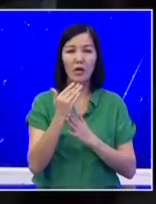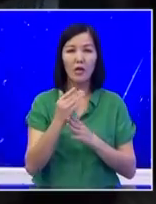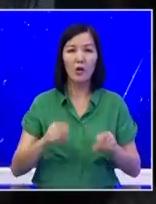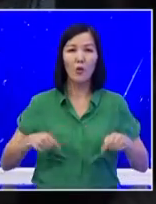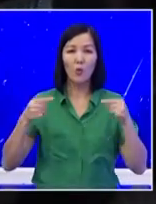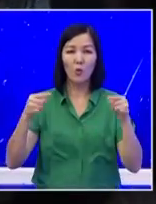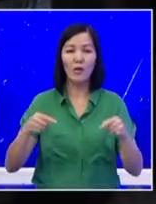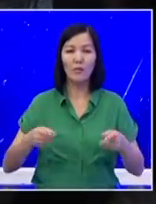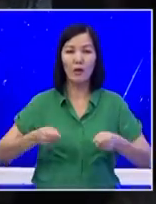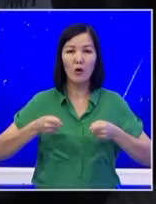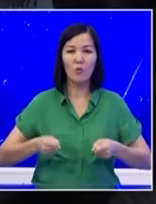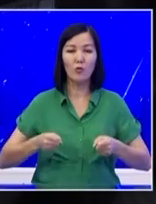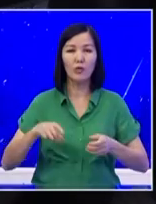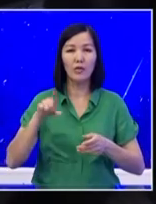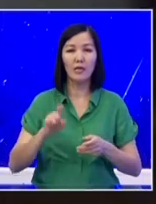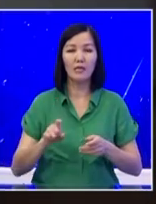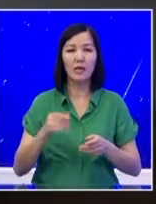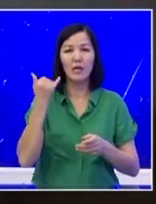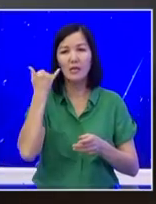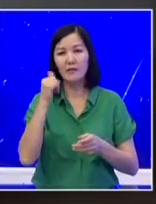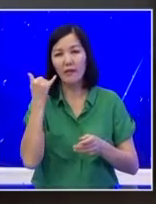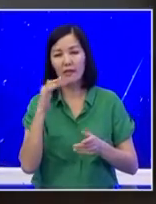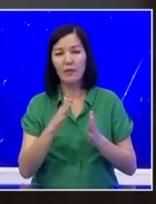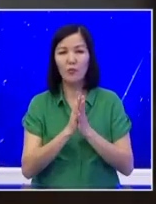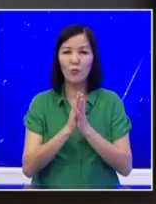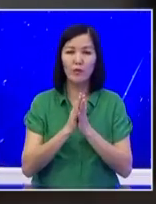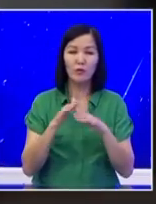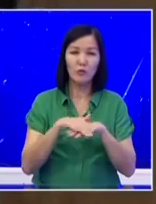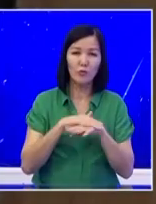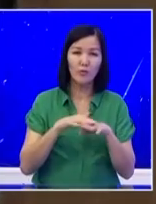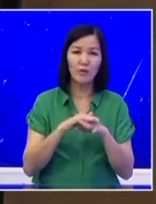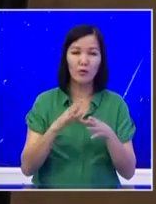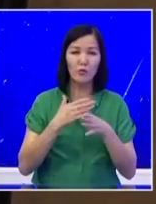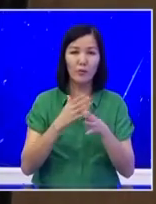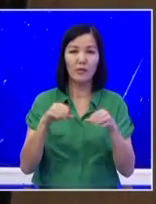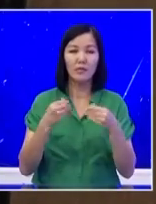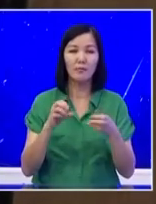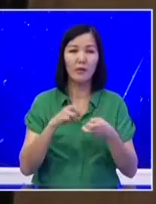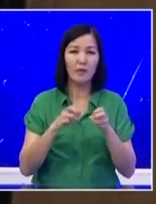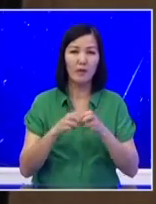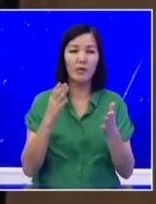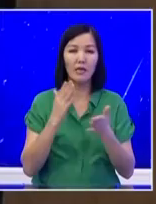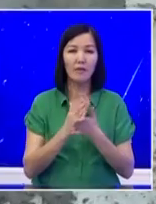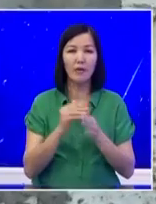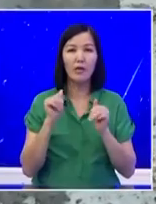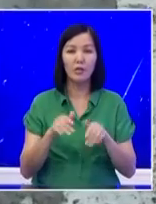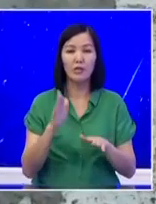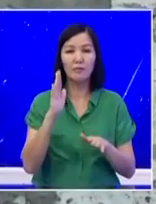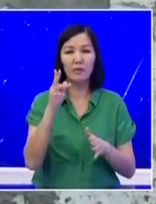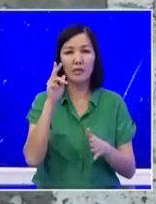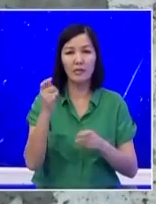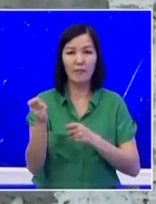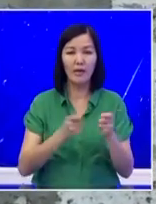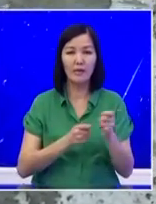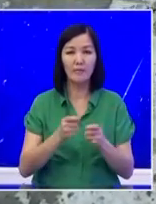таңылған. Әркімге бір қоңырау шалып, көптің көмегімен тірлік кешіп жатыр. Түйткілді проблемалары бар. Шешіп берер деп,